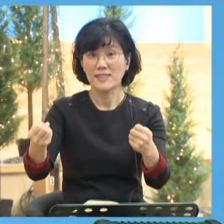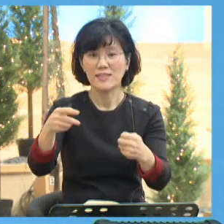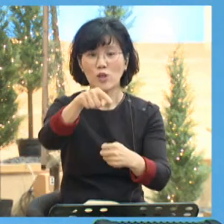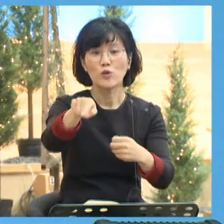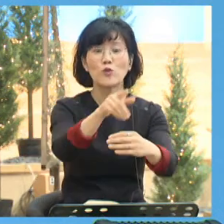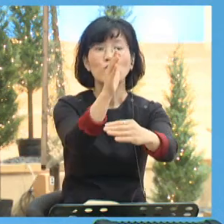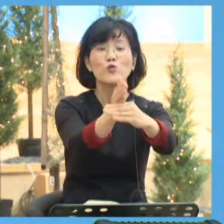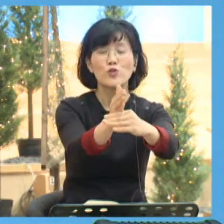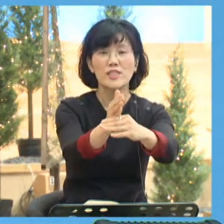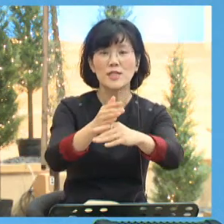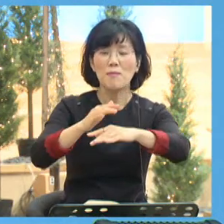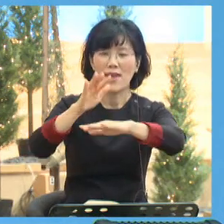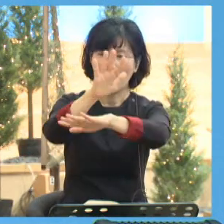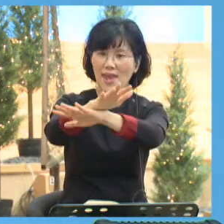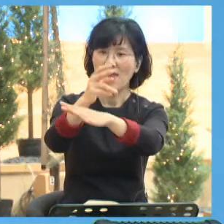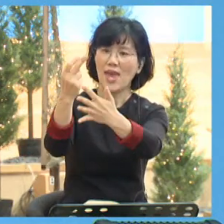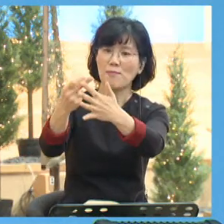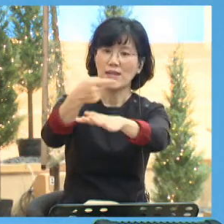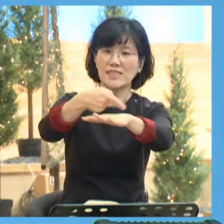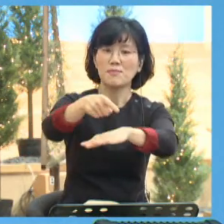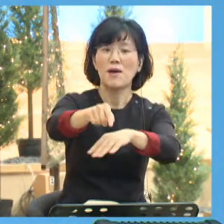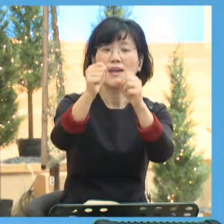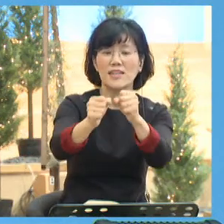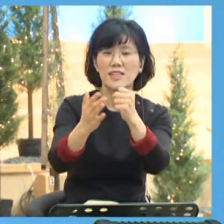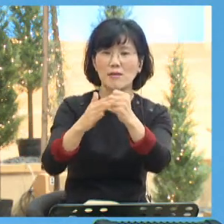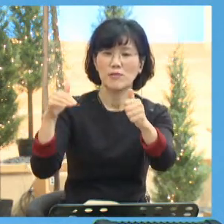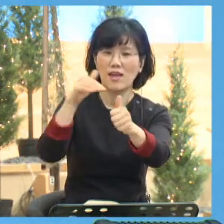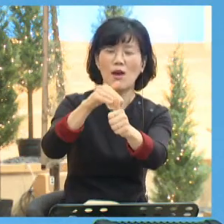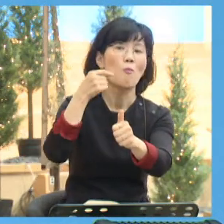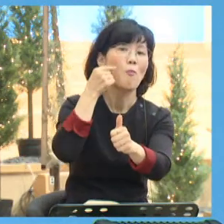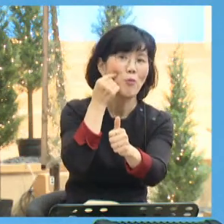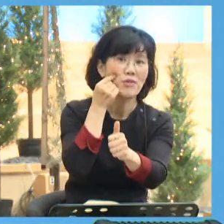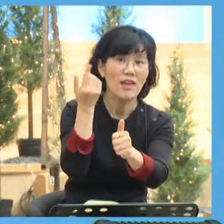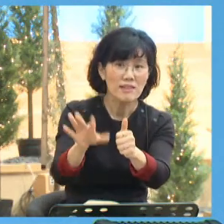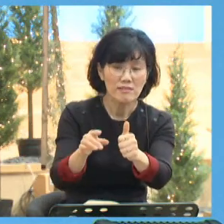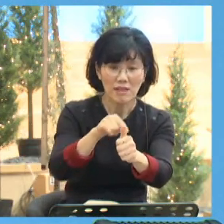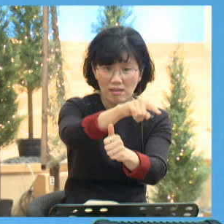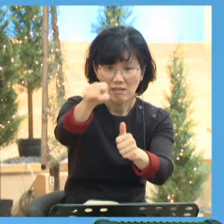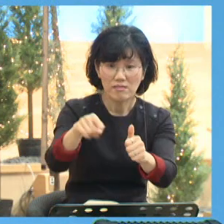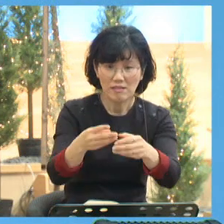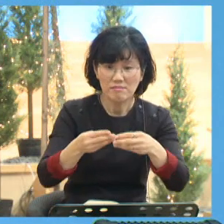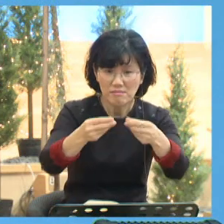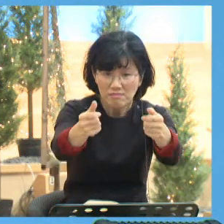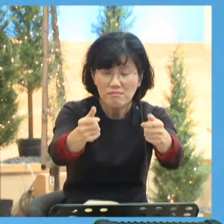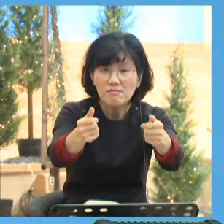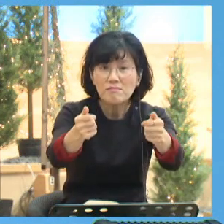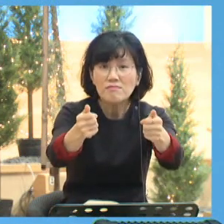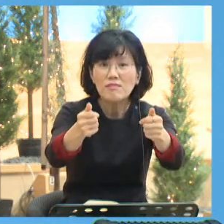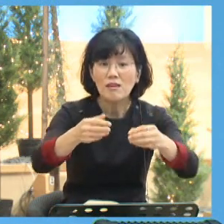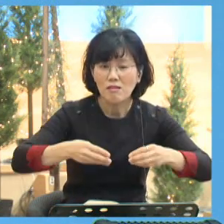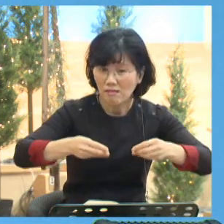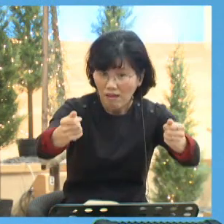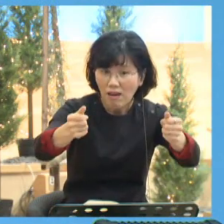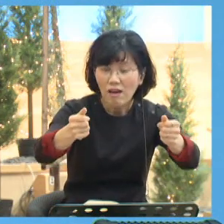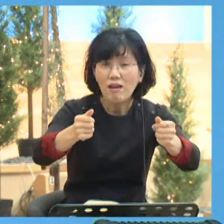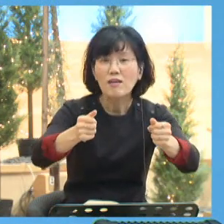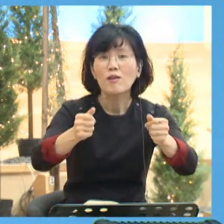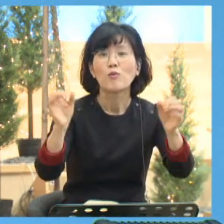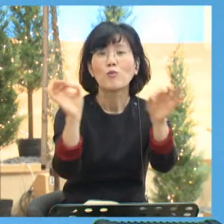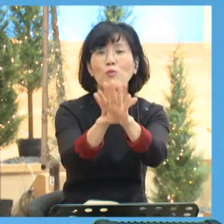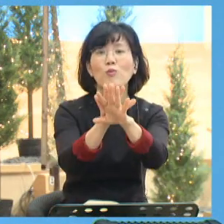버티고 있으니까 어떻게 하질 못했어요 그런데 입다가 에 보라의 완전히 몰살 시켜 버려서 그걸 그러니까 어떻게